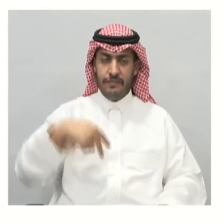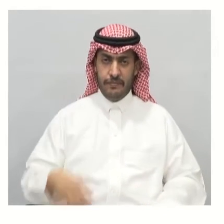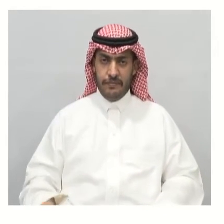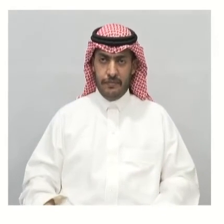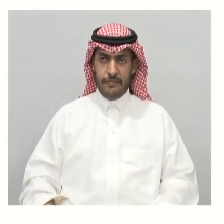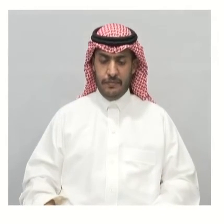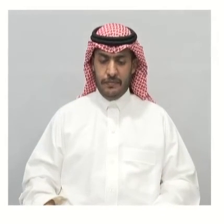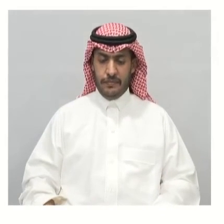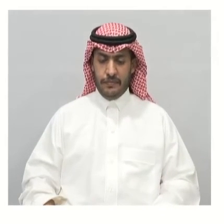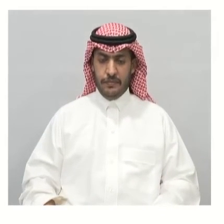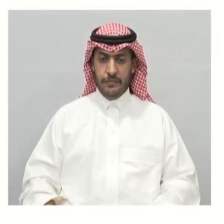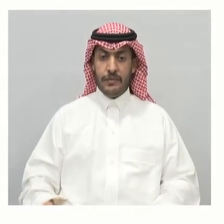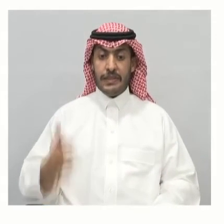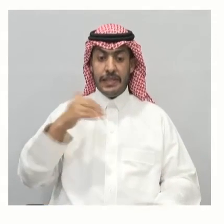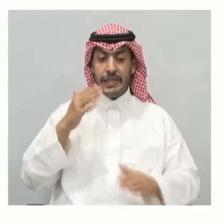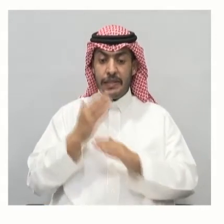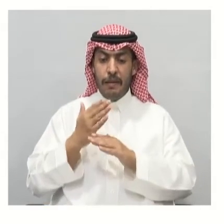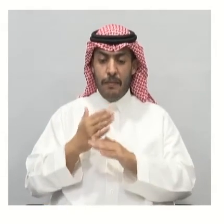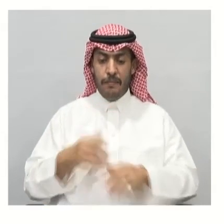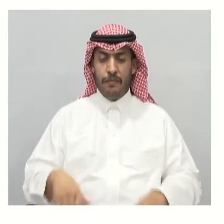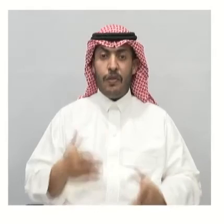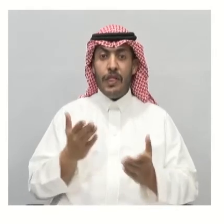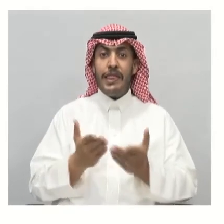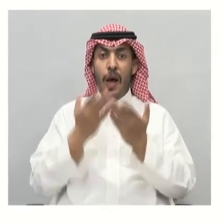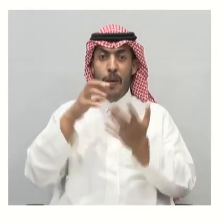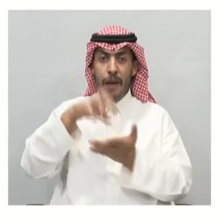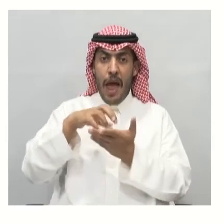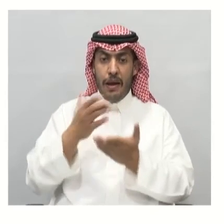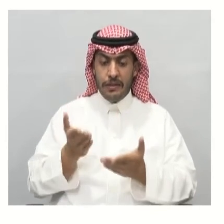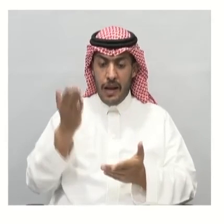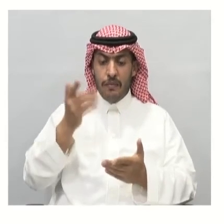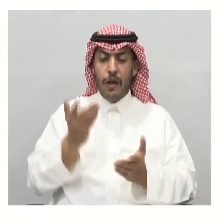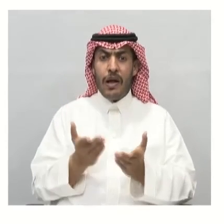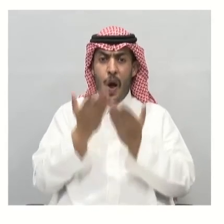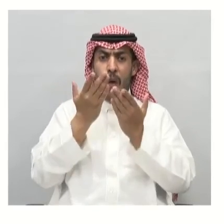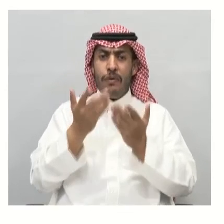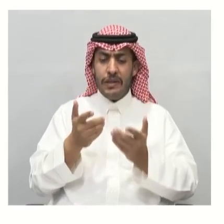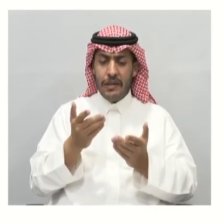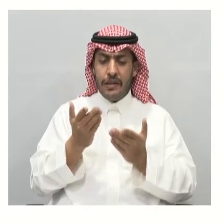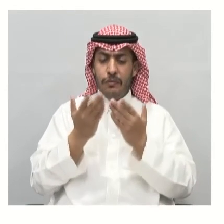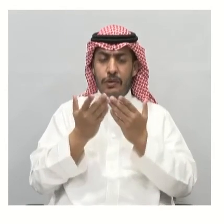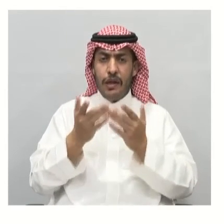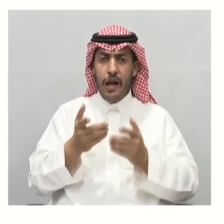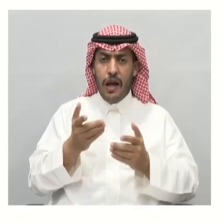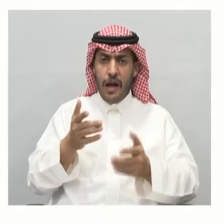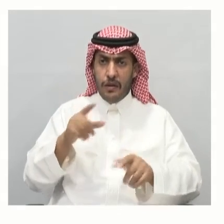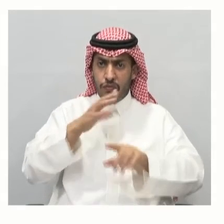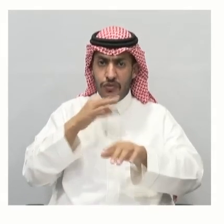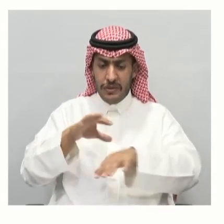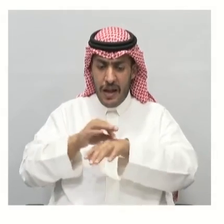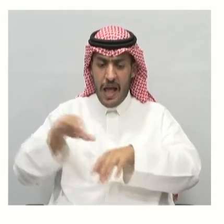الماء ايضا السبب دعوه ابراهيم عليه السلام قومه العباده الله النتيجه